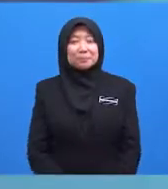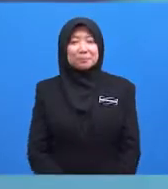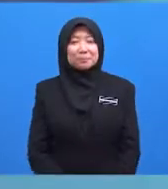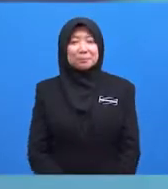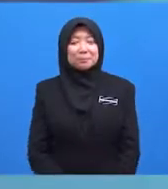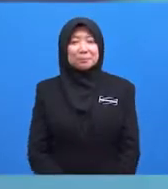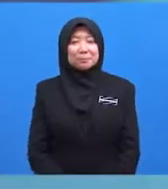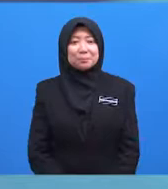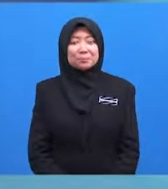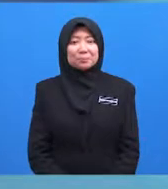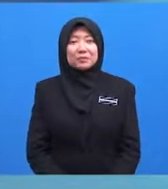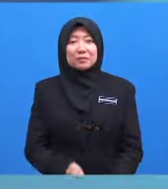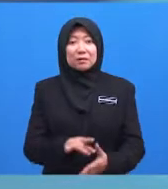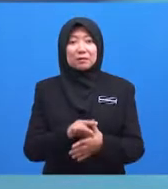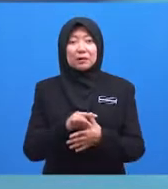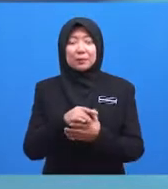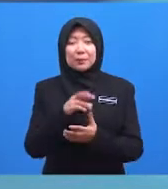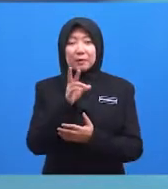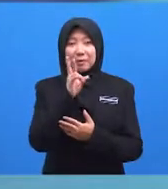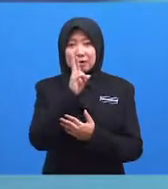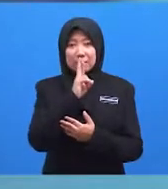Pertama, daging merah.